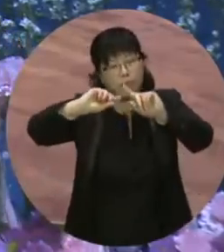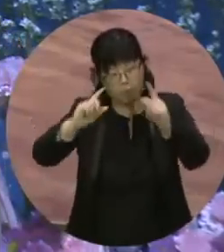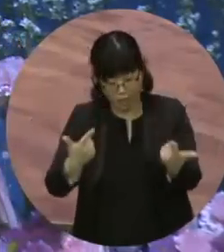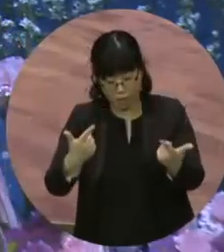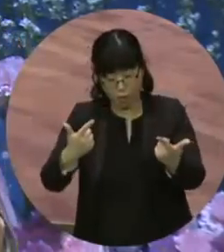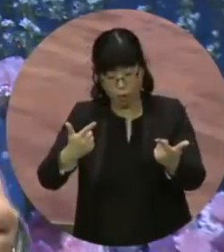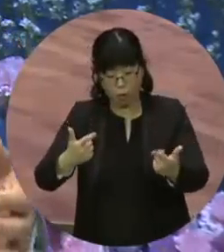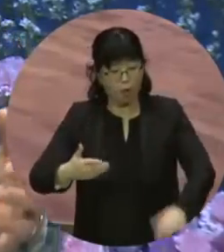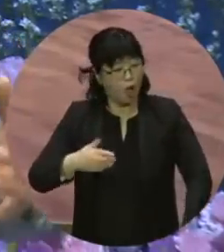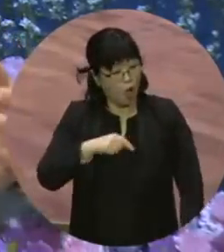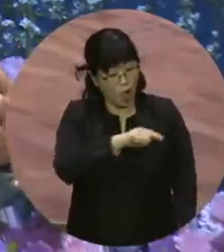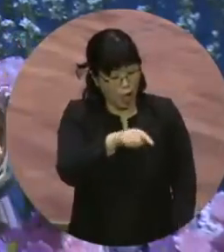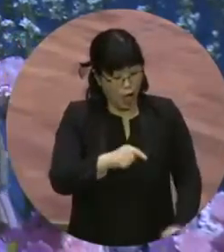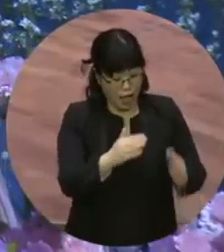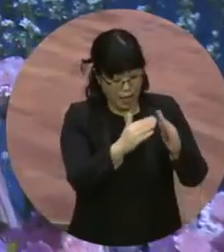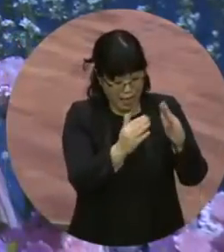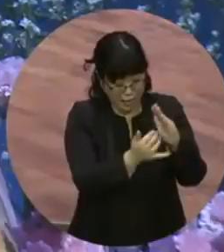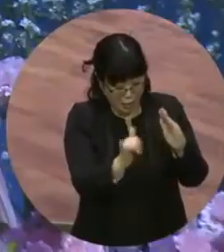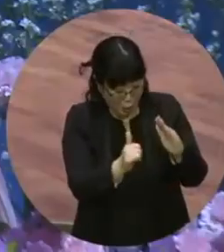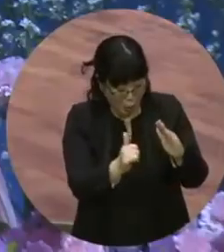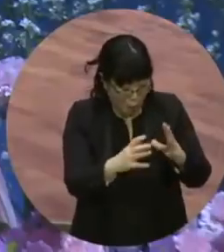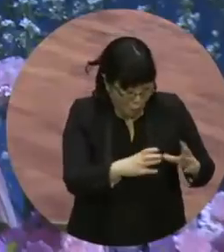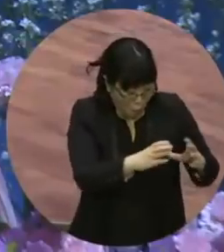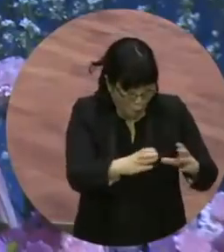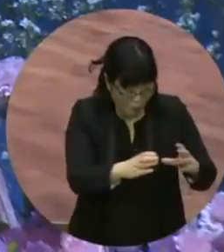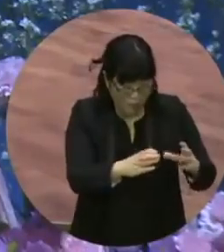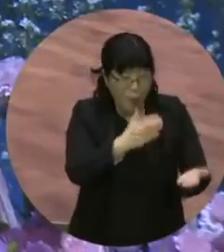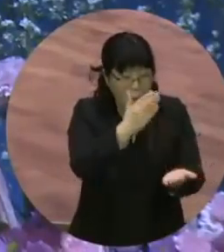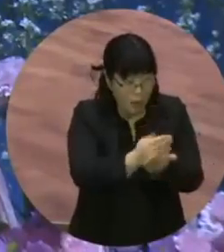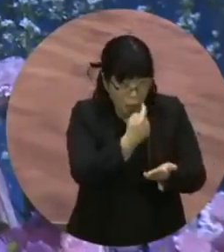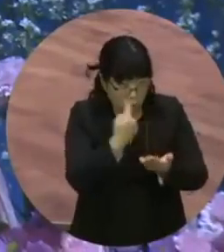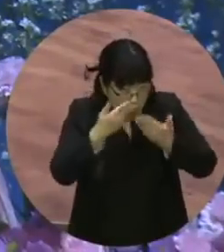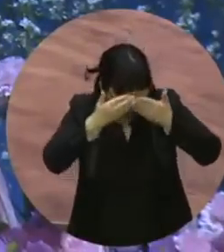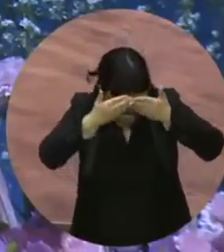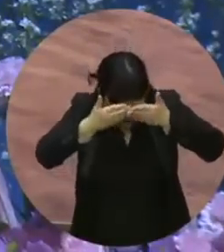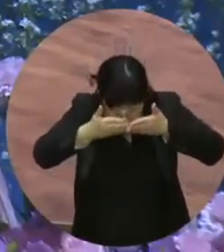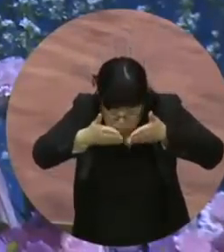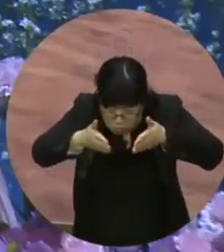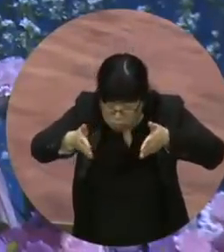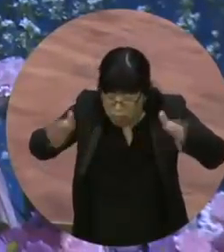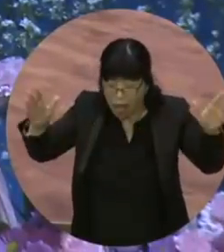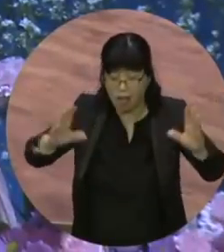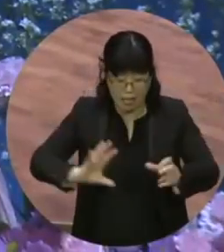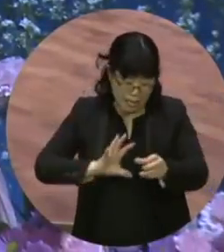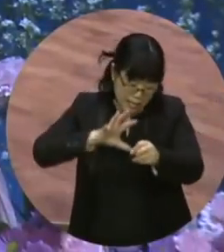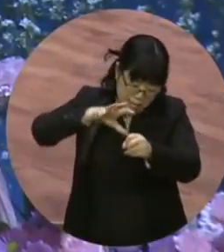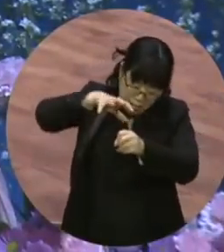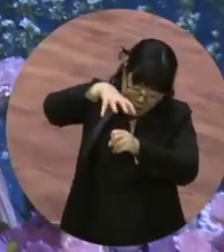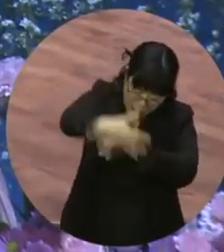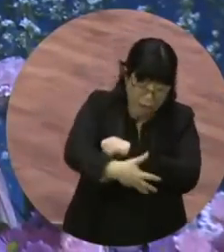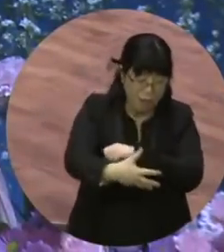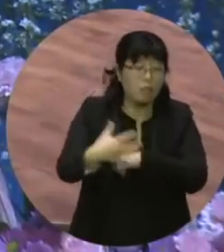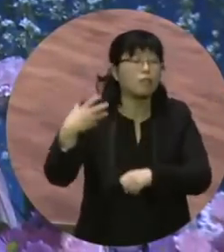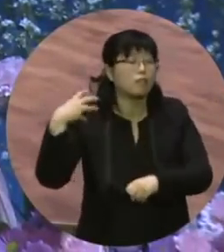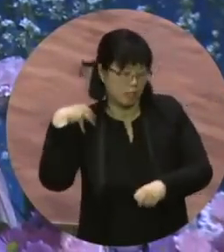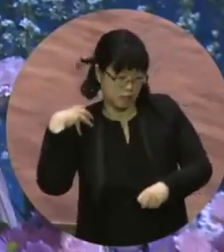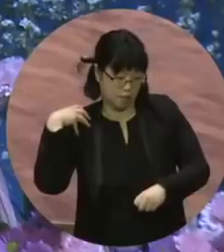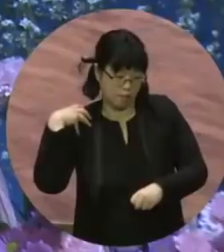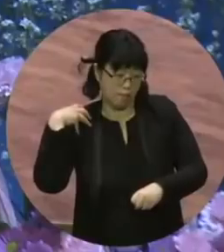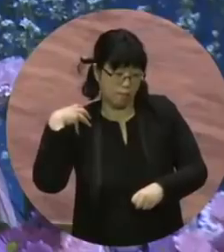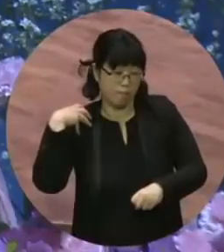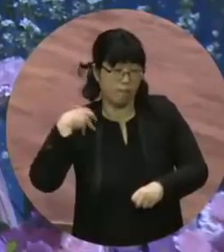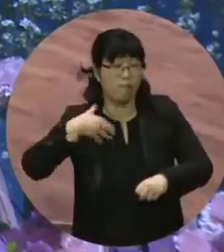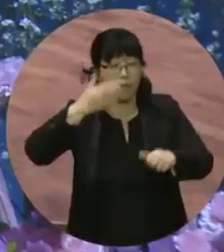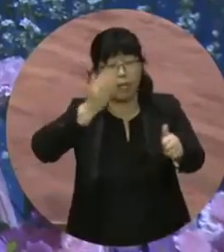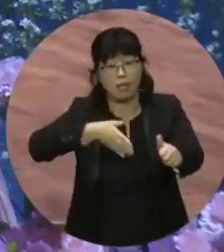품는 모든 나라를 가슴에 품는 영적 그릇으로 바뀌어야 된다. 이 말이에요. 자, 여러분 보세요.